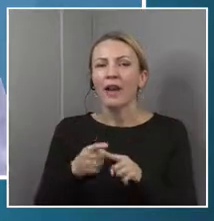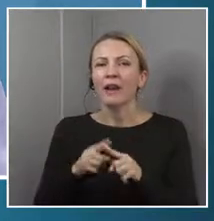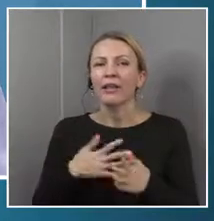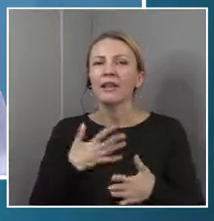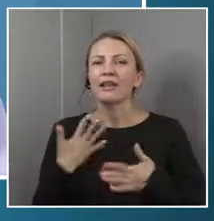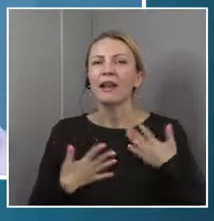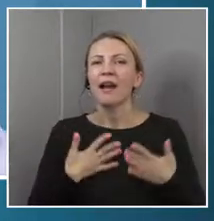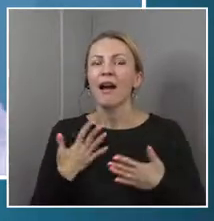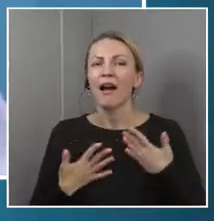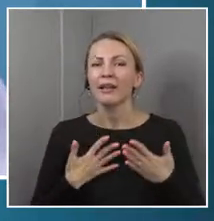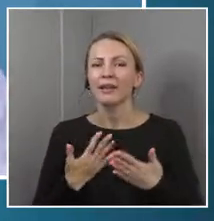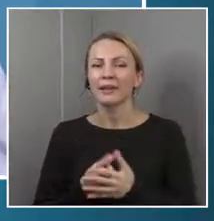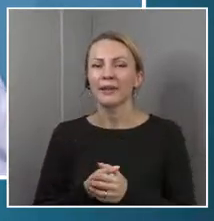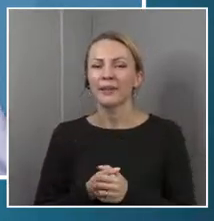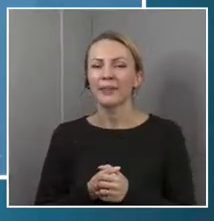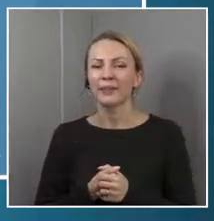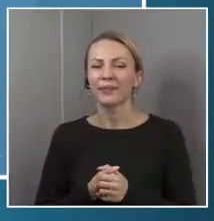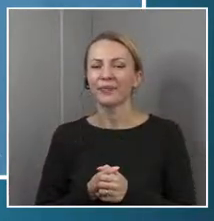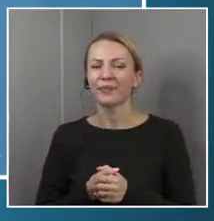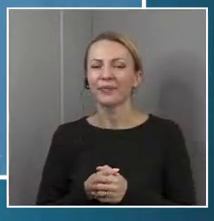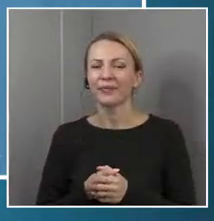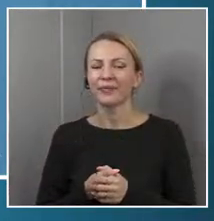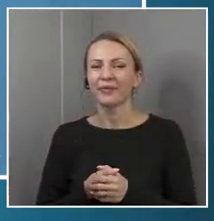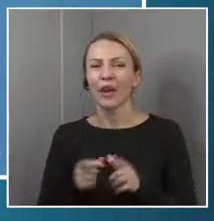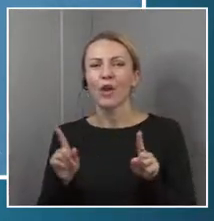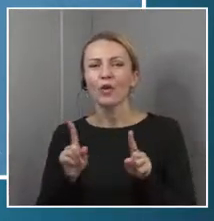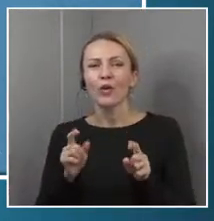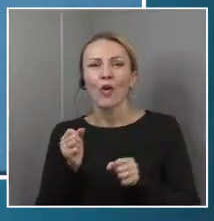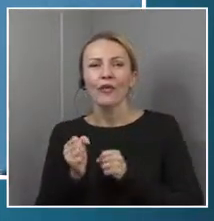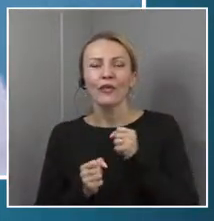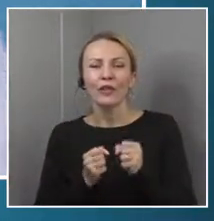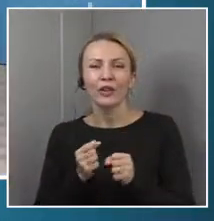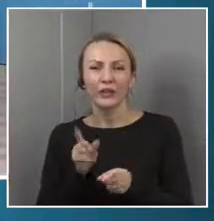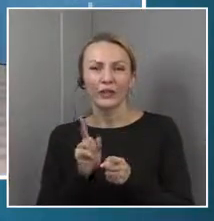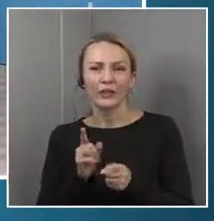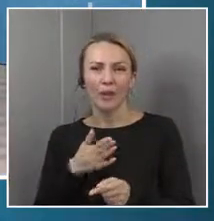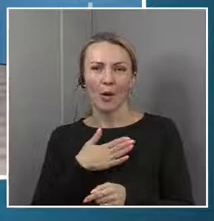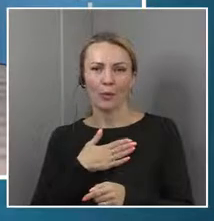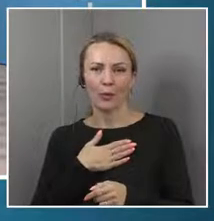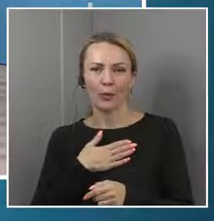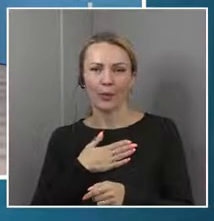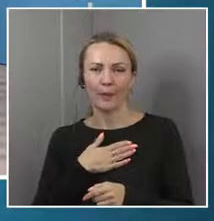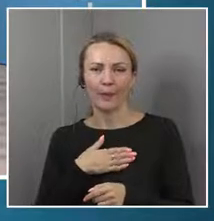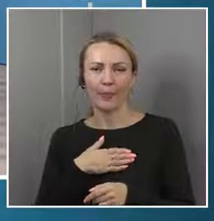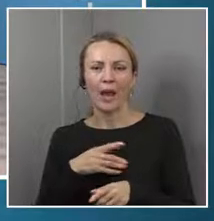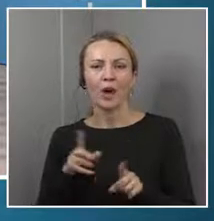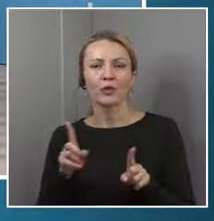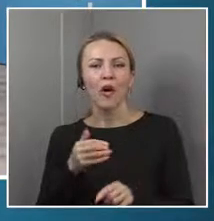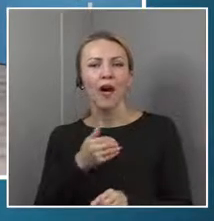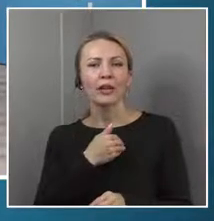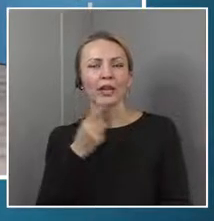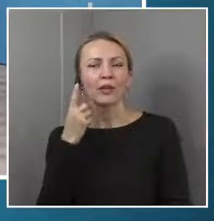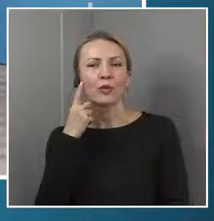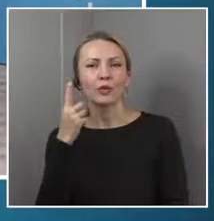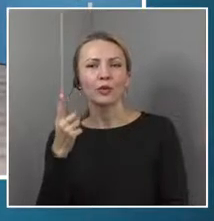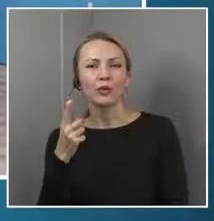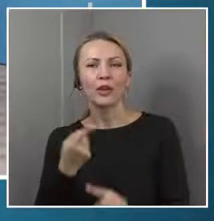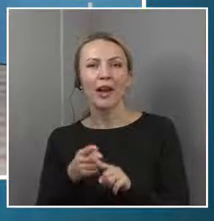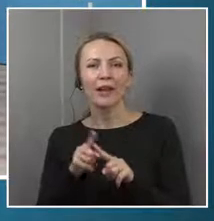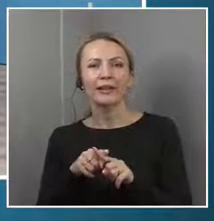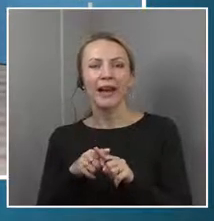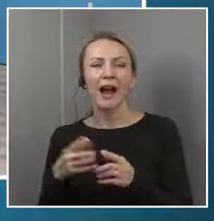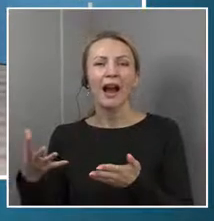motor in general for a collector. Ну, на самом деле, PC, это то, что спасибо большое. Thank you very much. This is what I wanted to